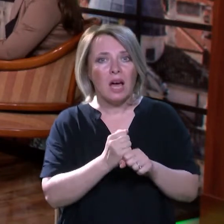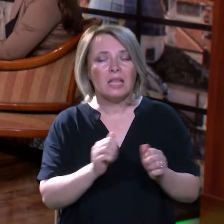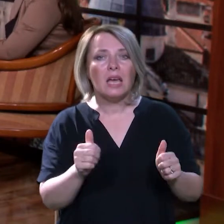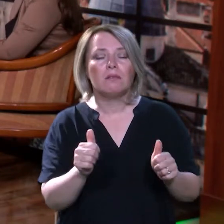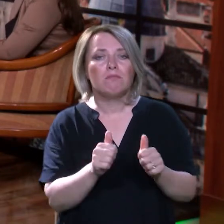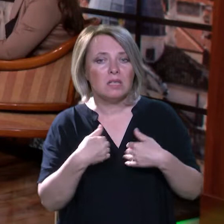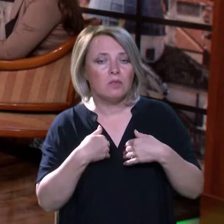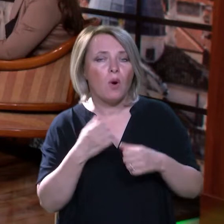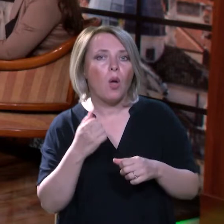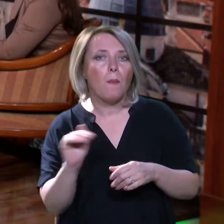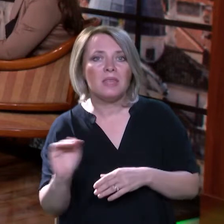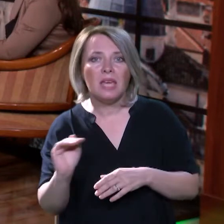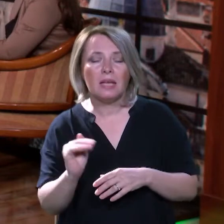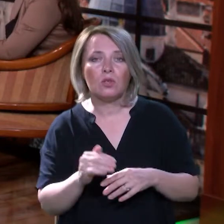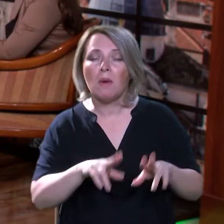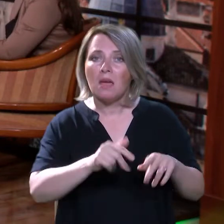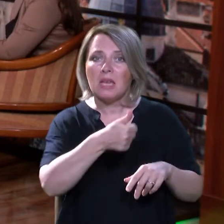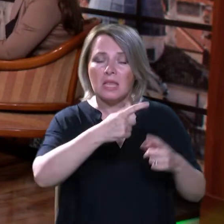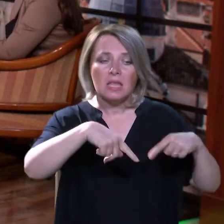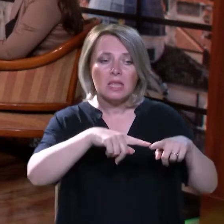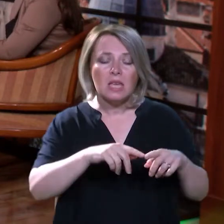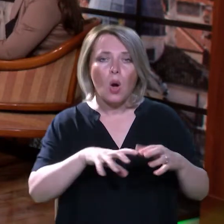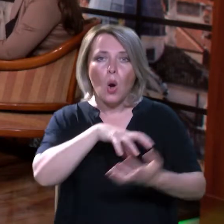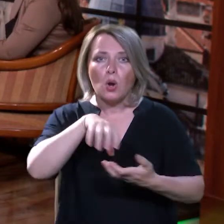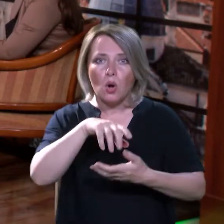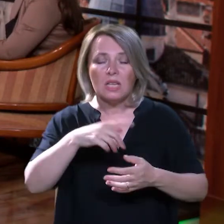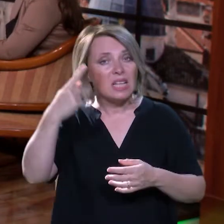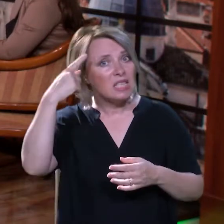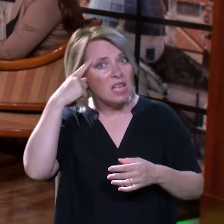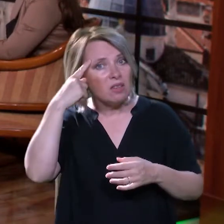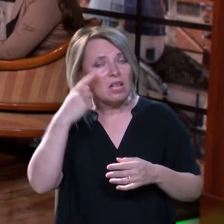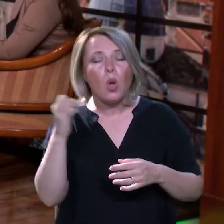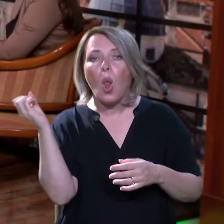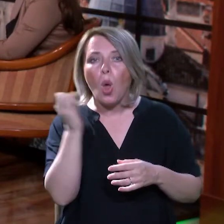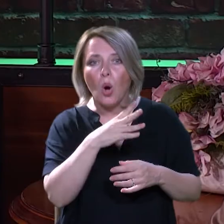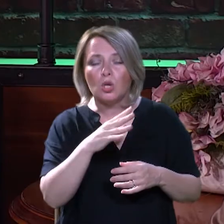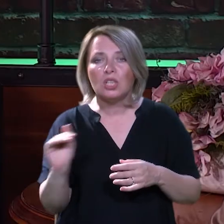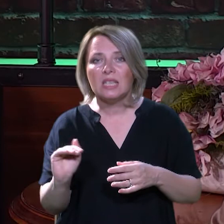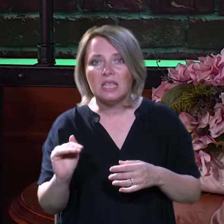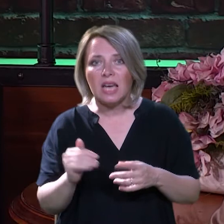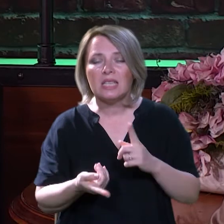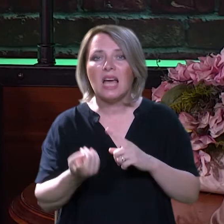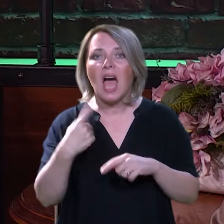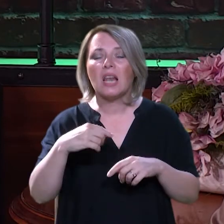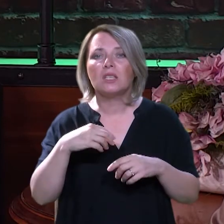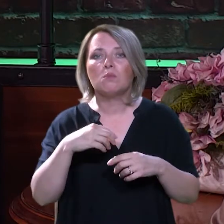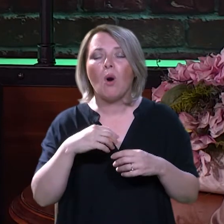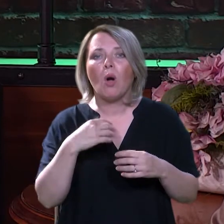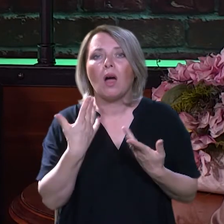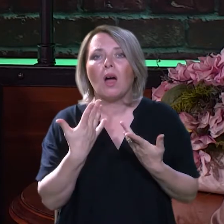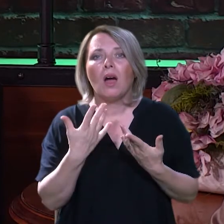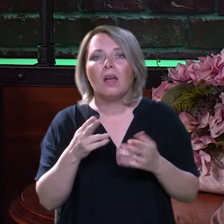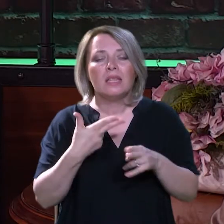svojom djecom, a ima i dio roditelja koji možda i negdje duboko u sebi zna da je to štetno za dijete, ali uslijed svoje frustracije